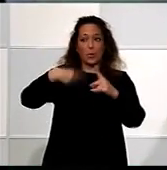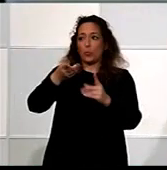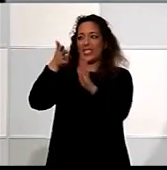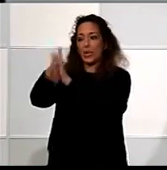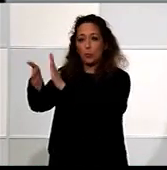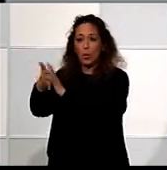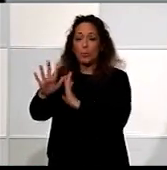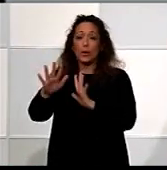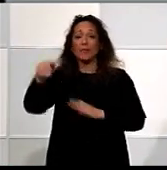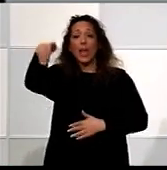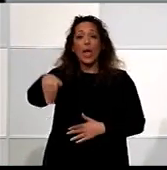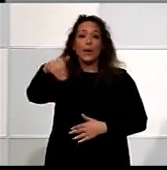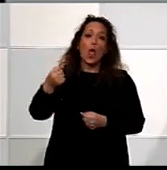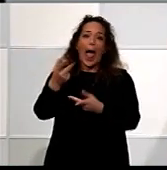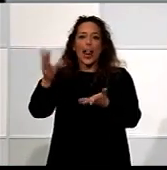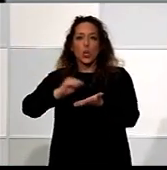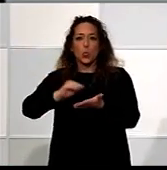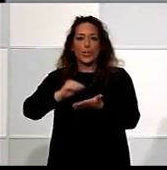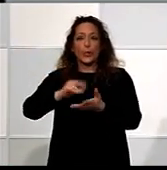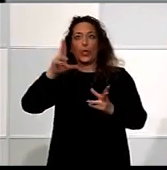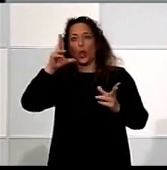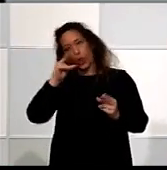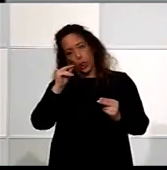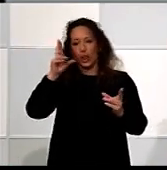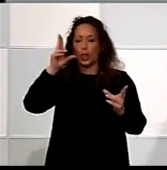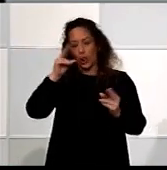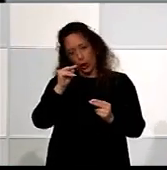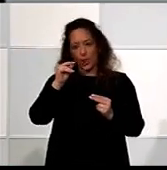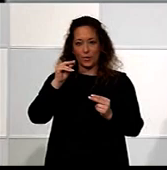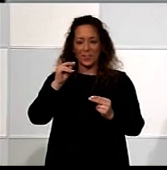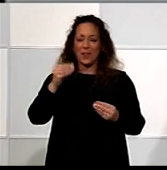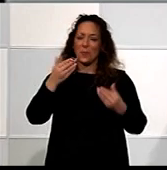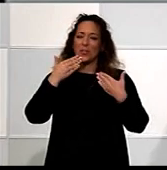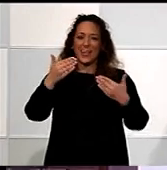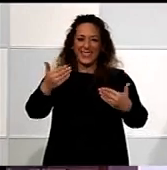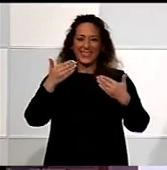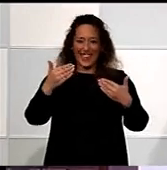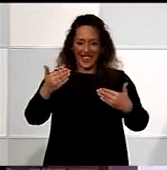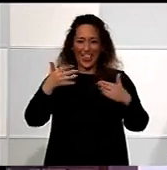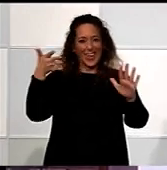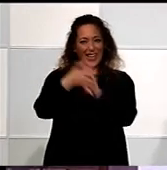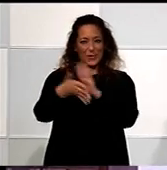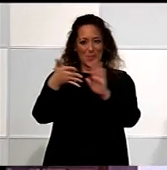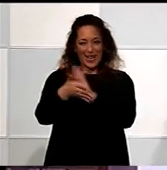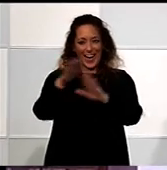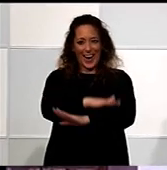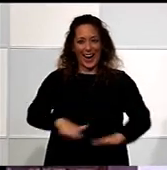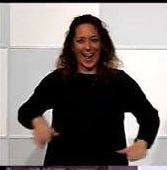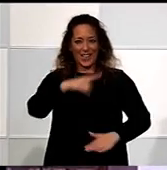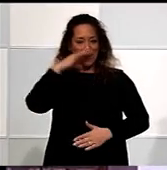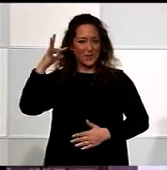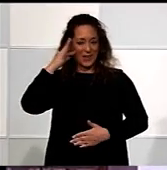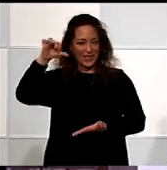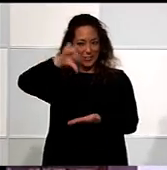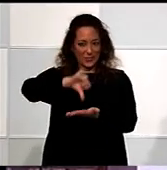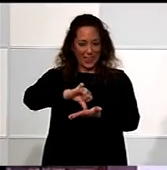adorm. Vaja, sí que em passen de coses a Orient. Gràcies per descobrir-nos-les i per explicar-les als nens i nenes de la ciutat.